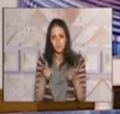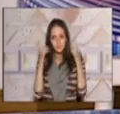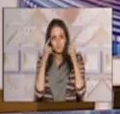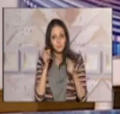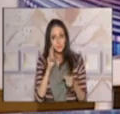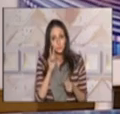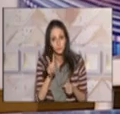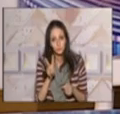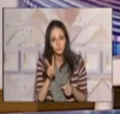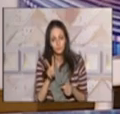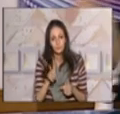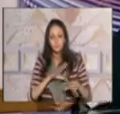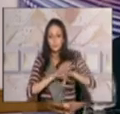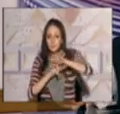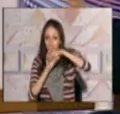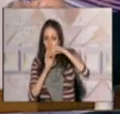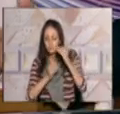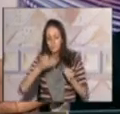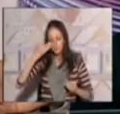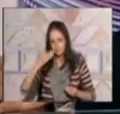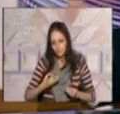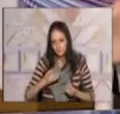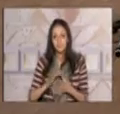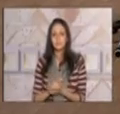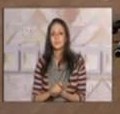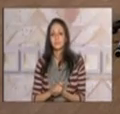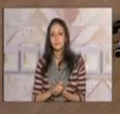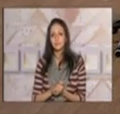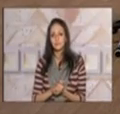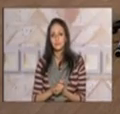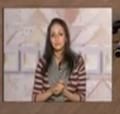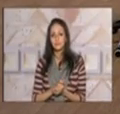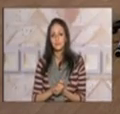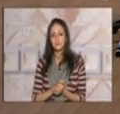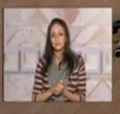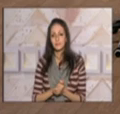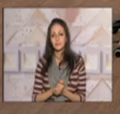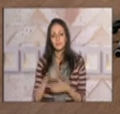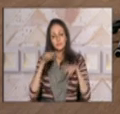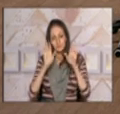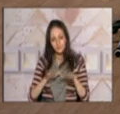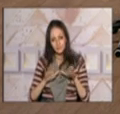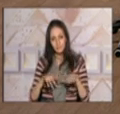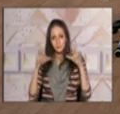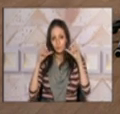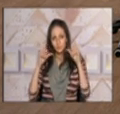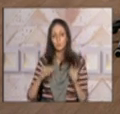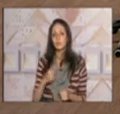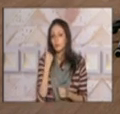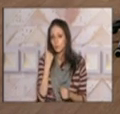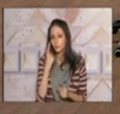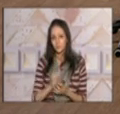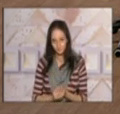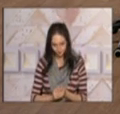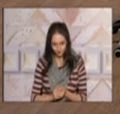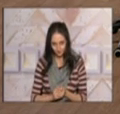والتنفيذ اللي هو قابل لإعادة التطبيق، يعني أقدر أخده. ده كان في النسخة الثانية يا فندم؟ ده موجود من النسخة الأولى. النسخة الأولى الحقيقة كانت الجائزة